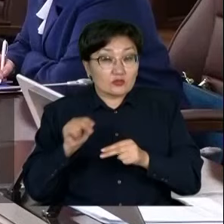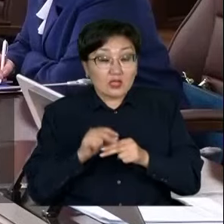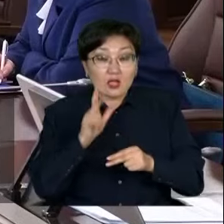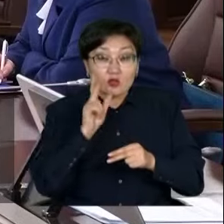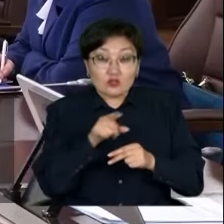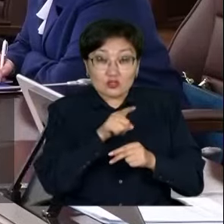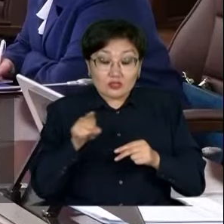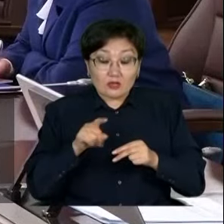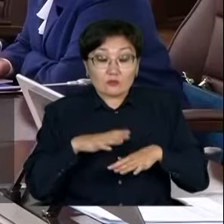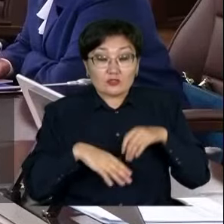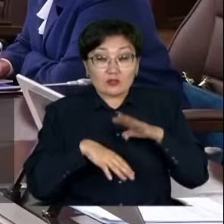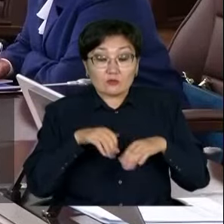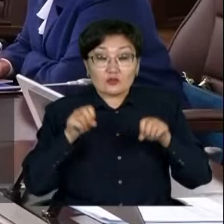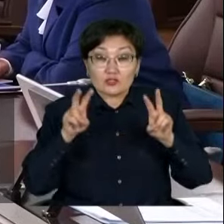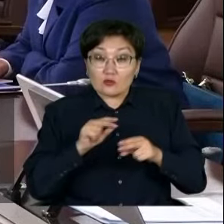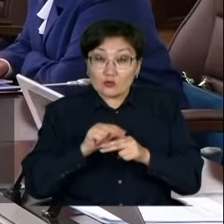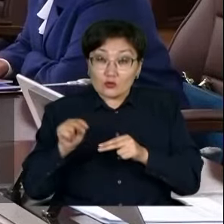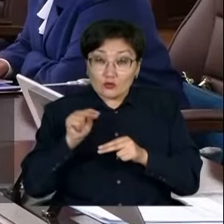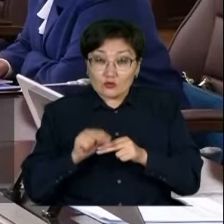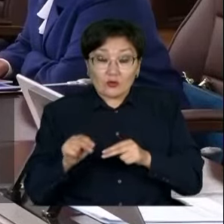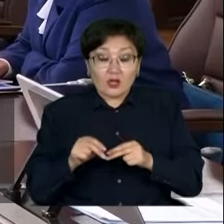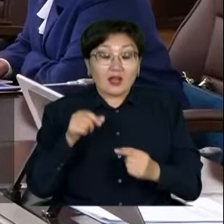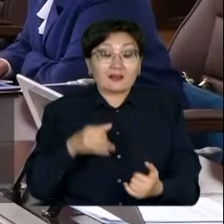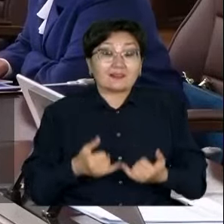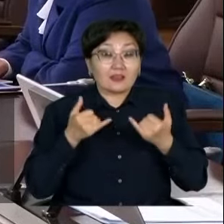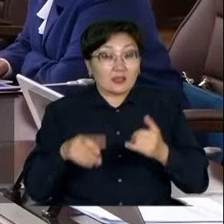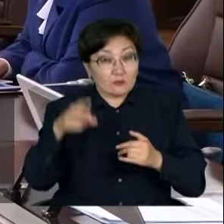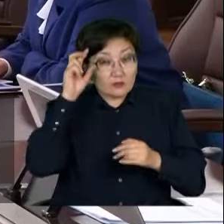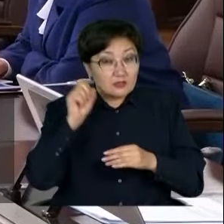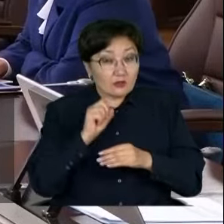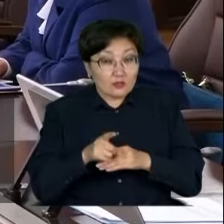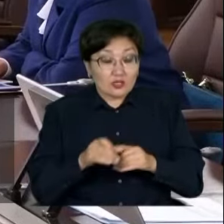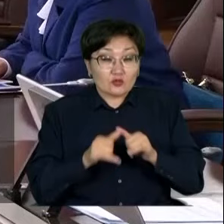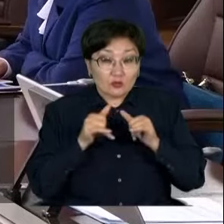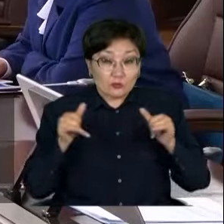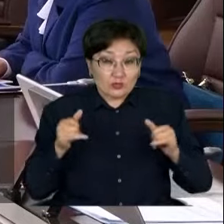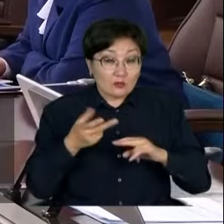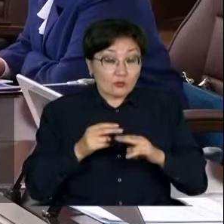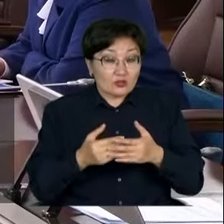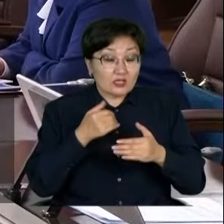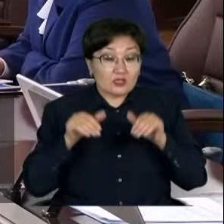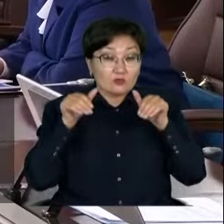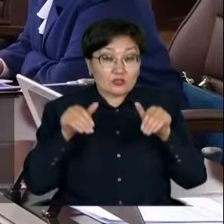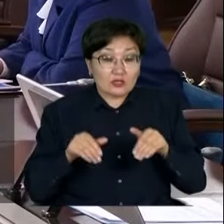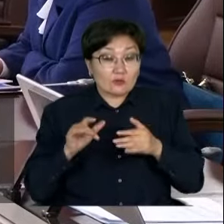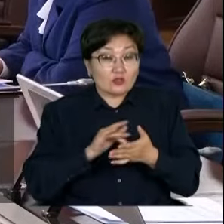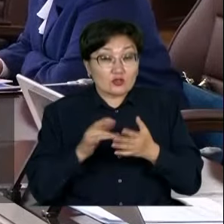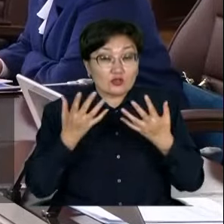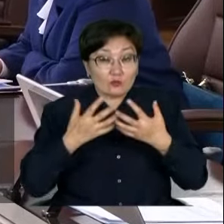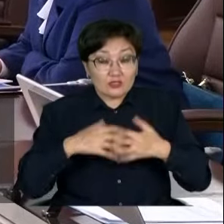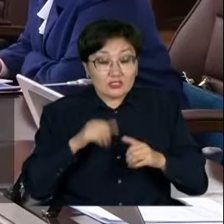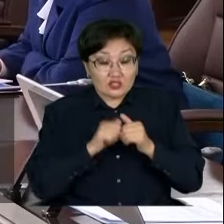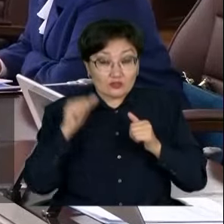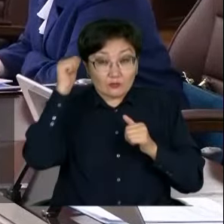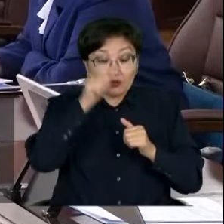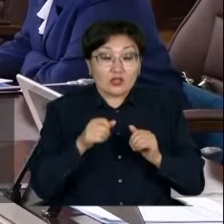даярлауға арналған мемлекеттік тапсырыс көлемі айтарлықтай ұлғайды. Егер бұған дейін колледждерге бюджет есебінен жыл